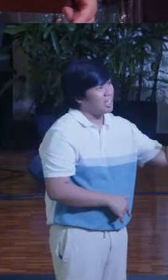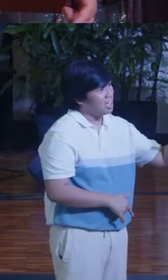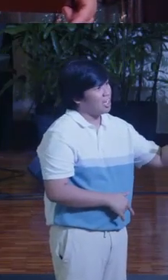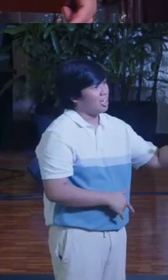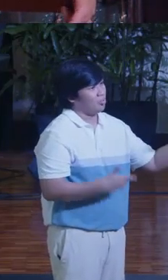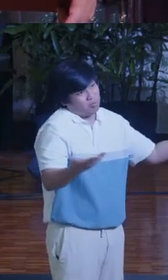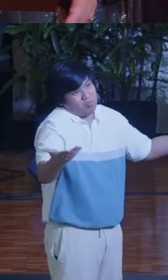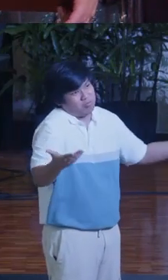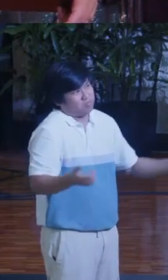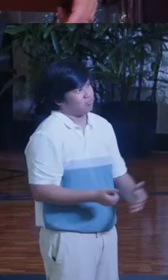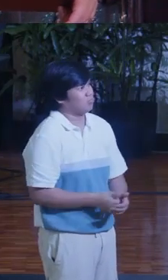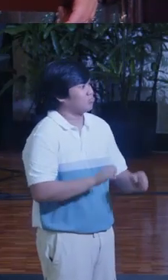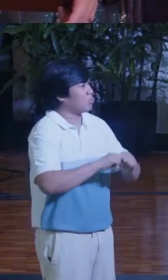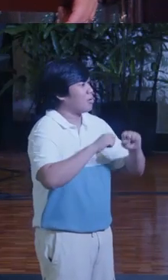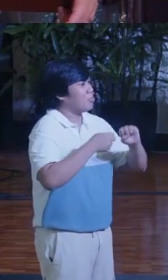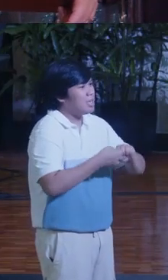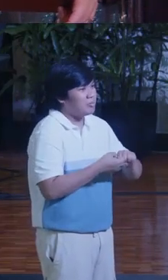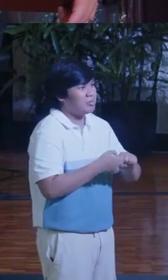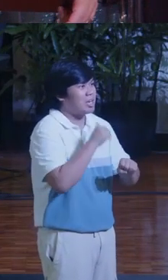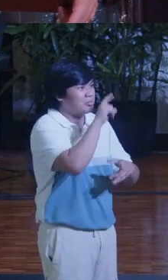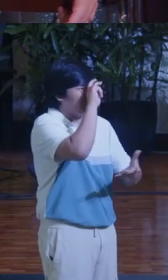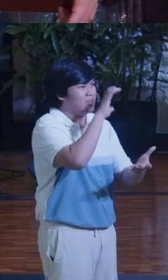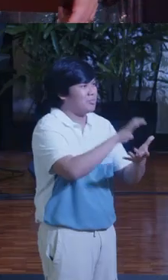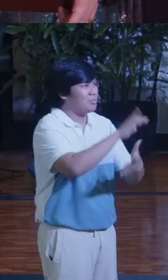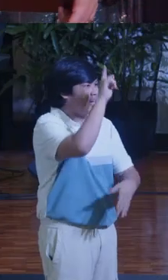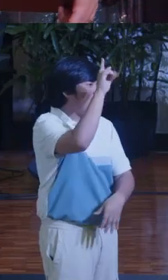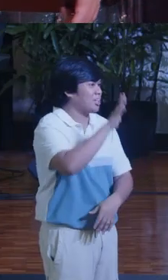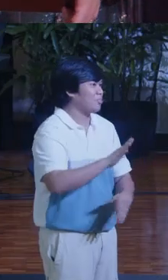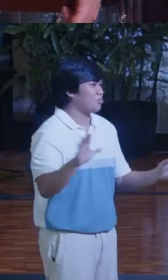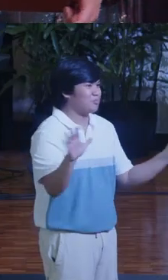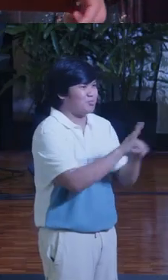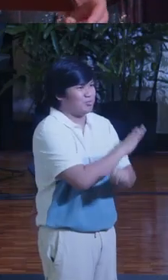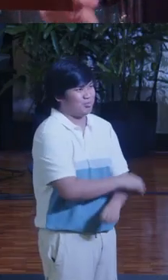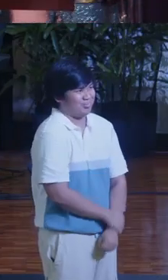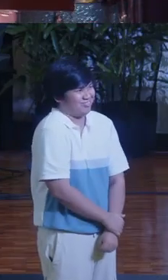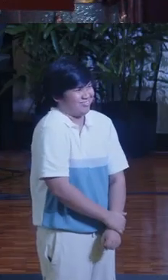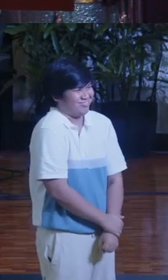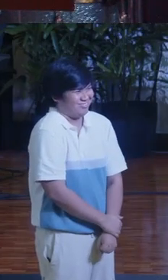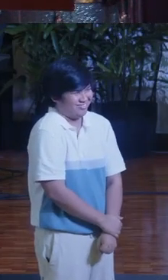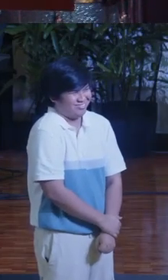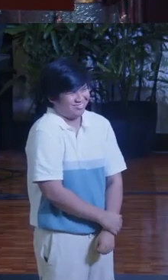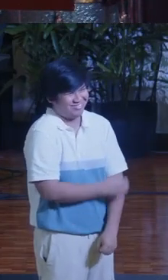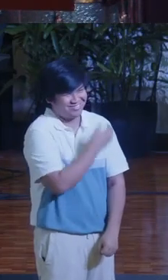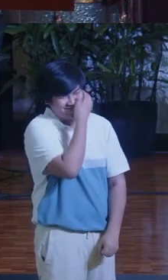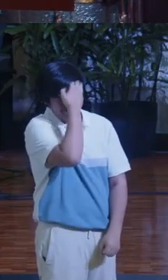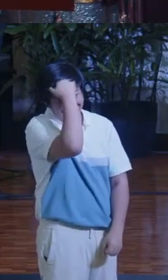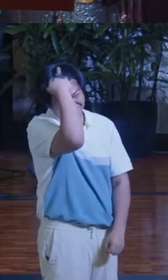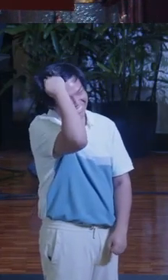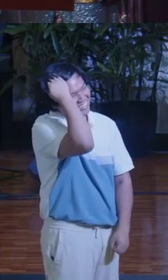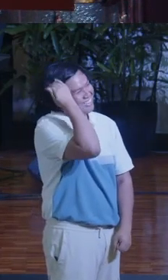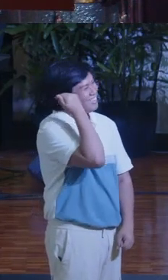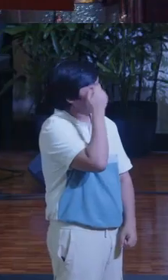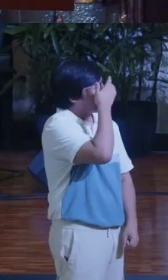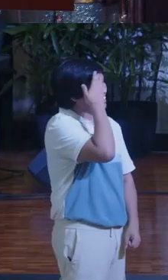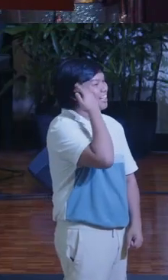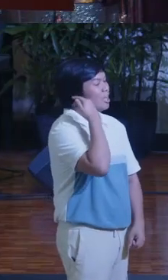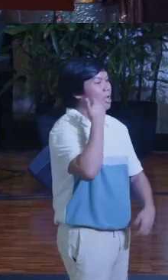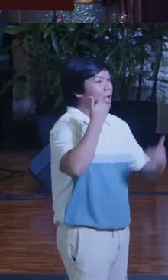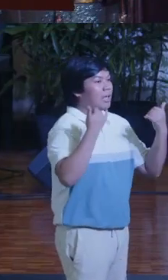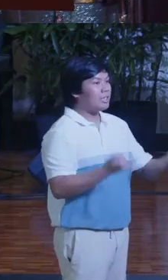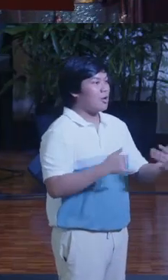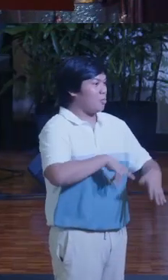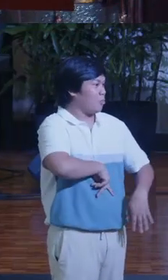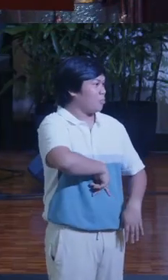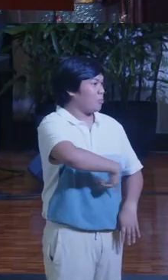Hagar and she conceived. So pagkatapos noon, nung buntis si